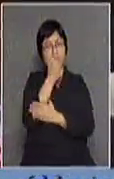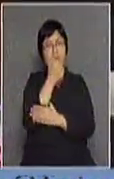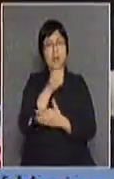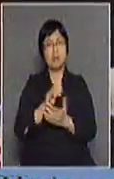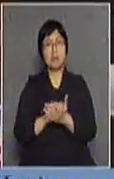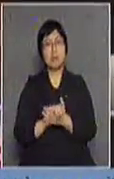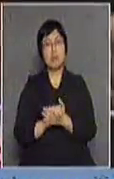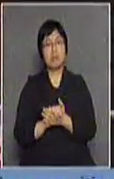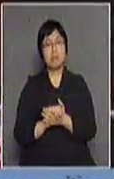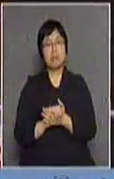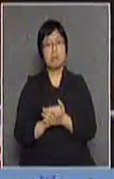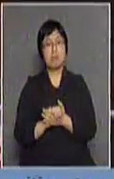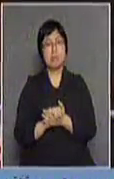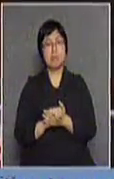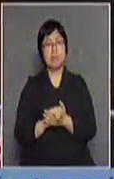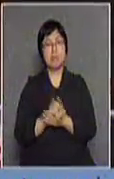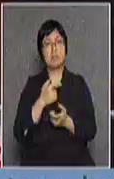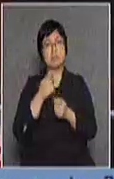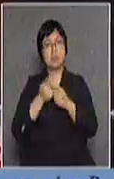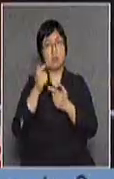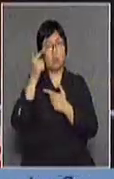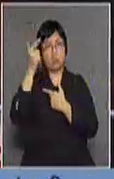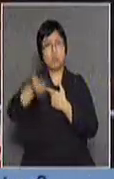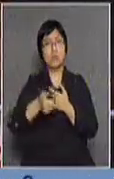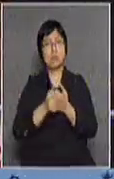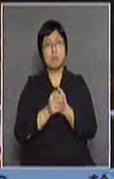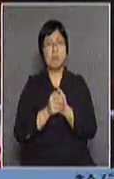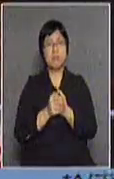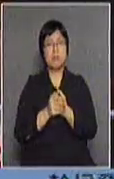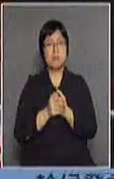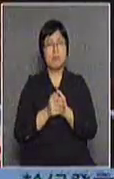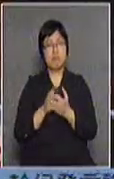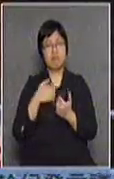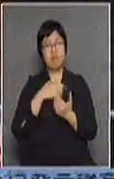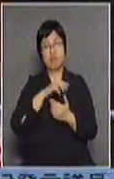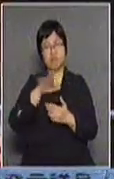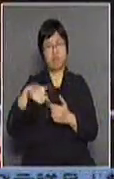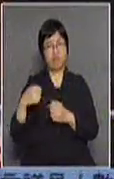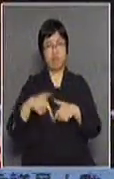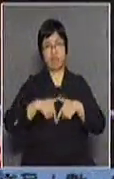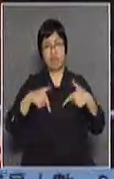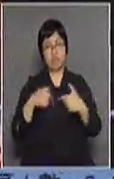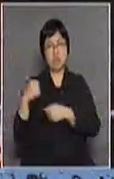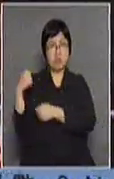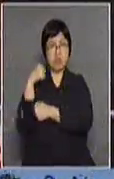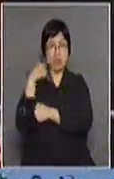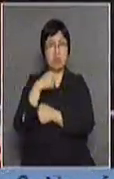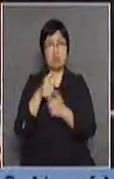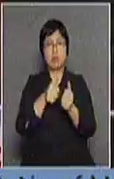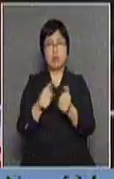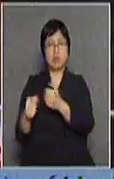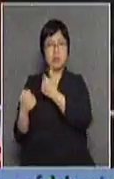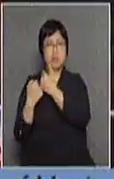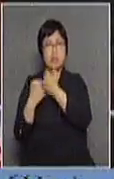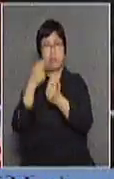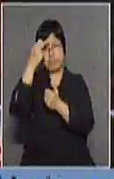路仍然是很遠，我們仍然會勇往直前。多謝所有支持同志